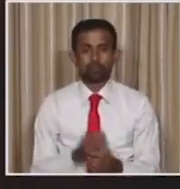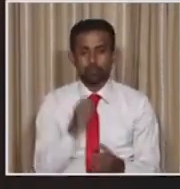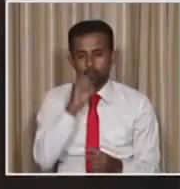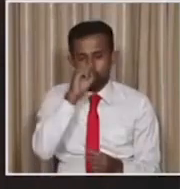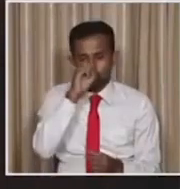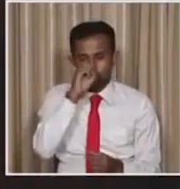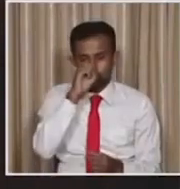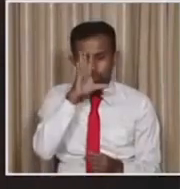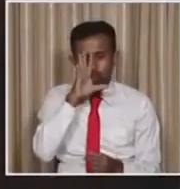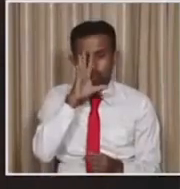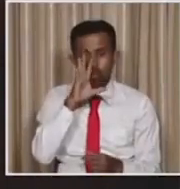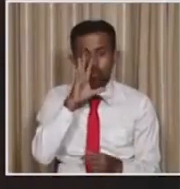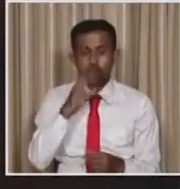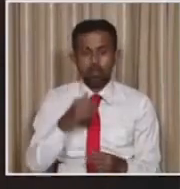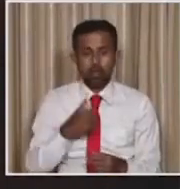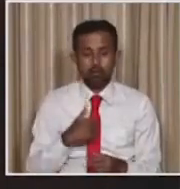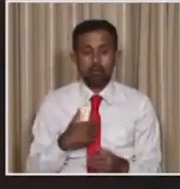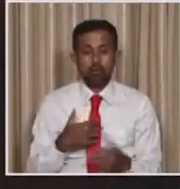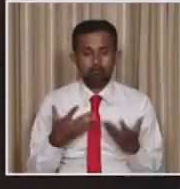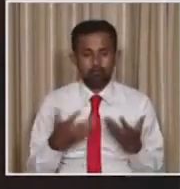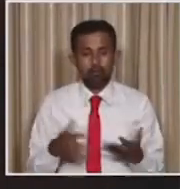උදෑසන අපි කරන